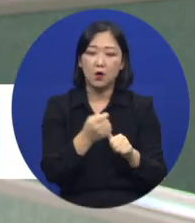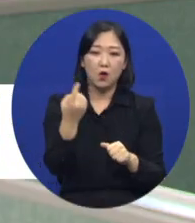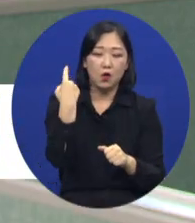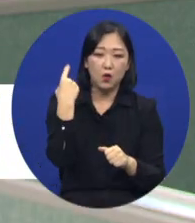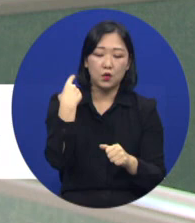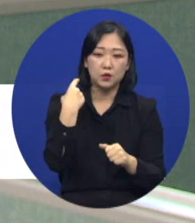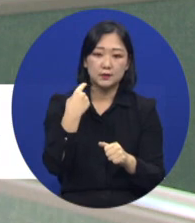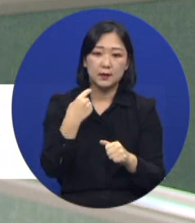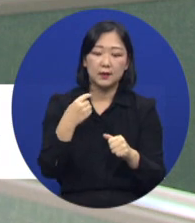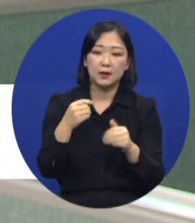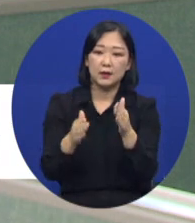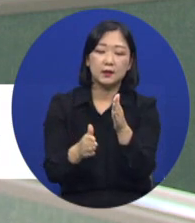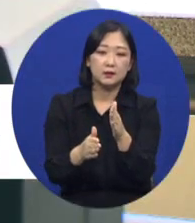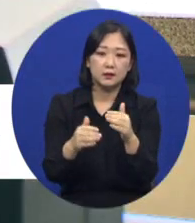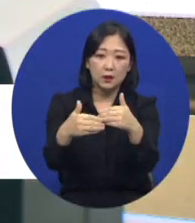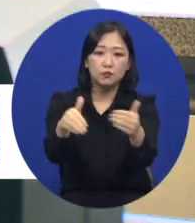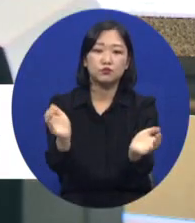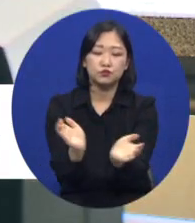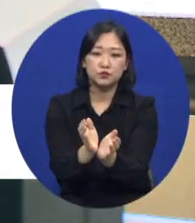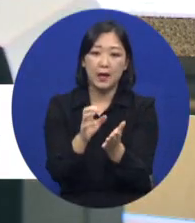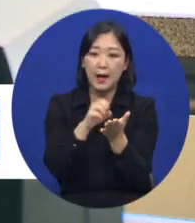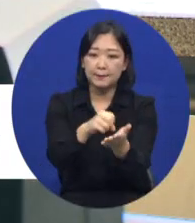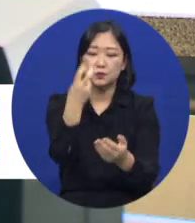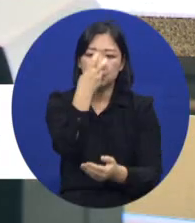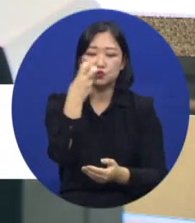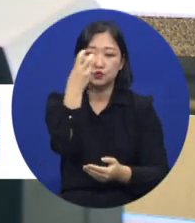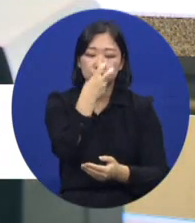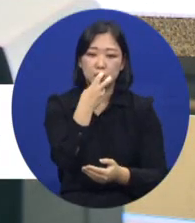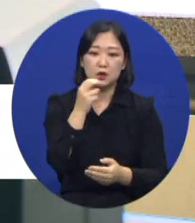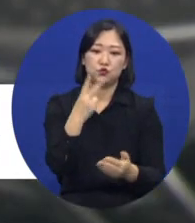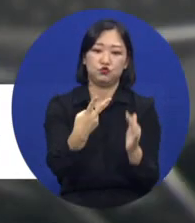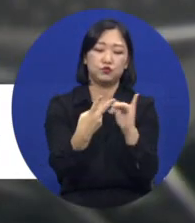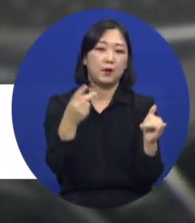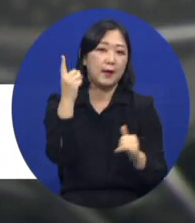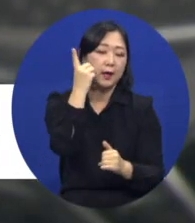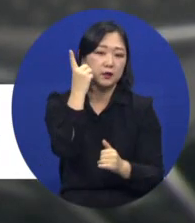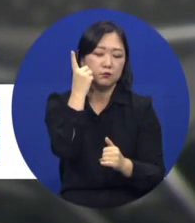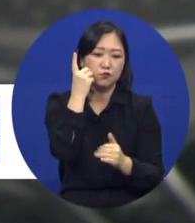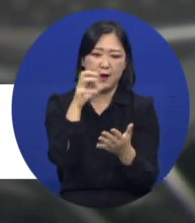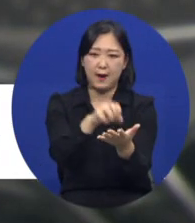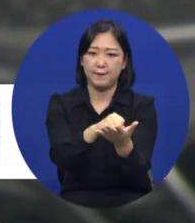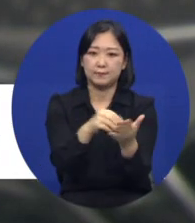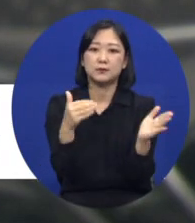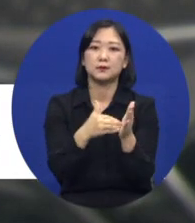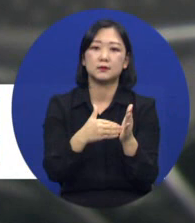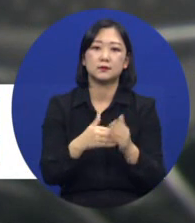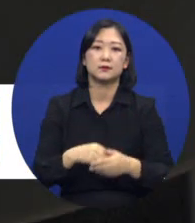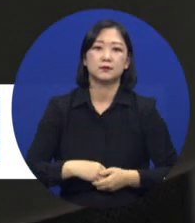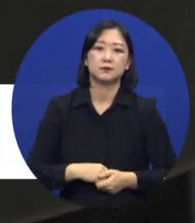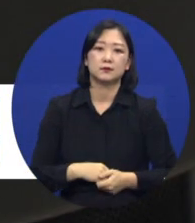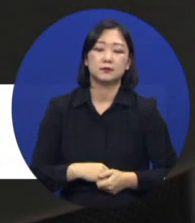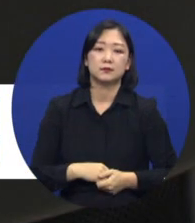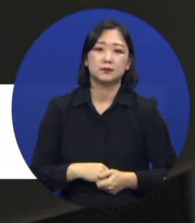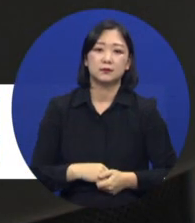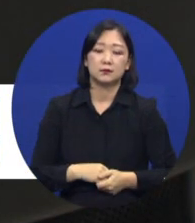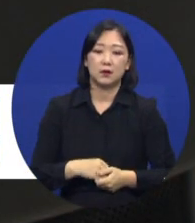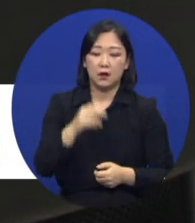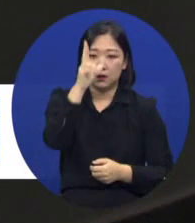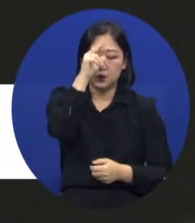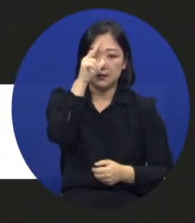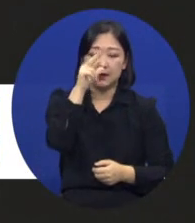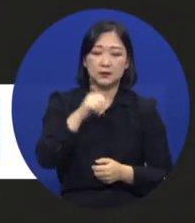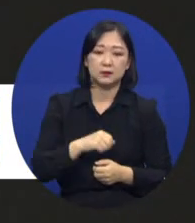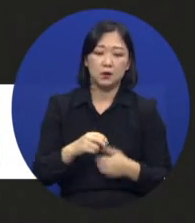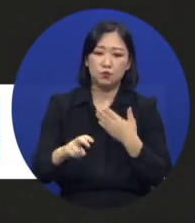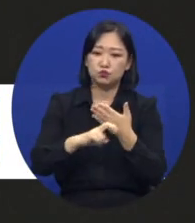제주도청 해당 부서를 압수수색해 소속 고위 공무원 2명의 휴대전화를 압수했습니다. 한편 경찰은